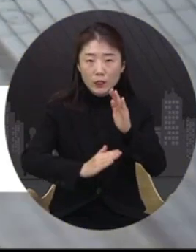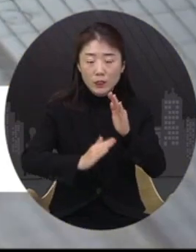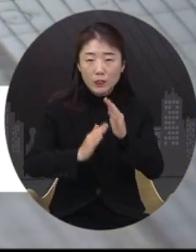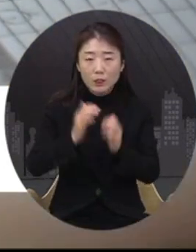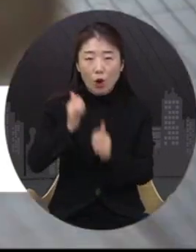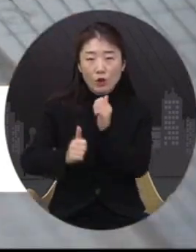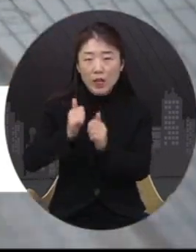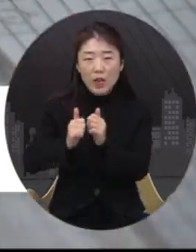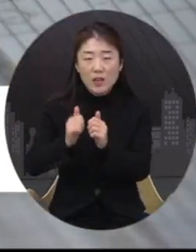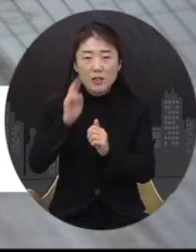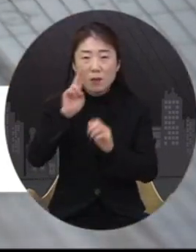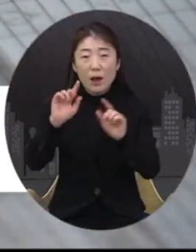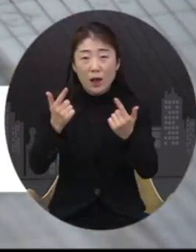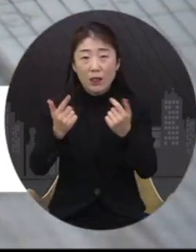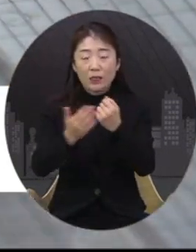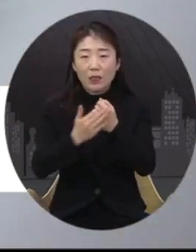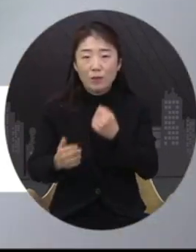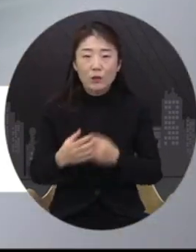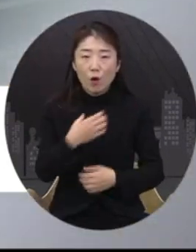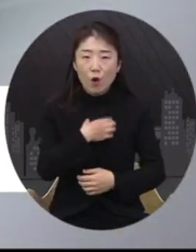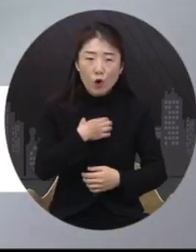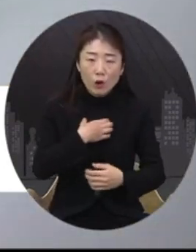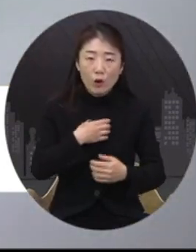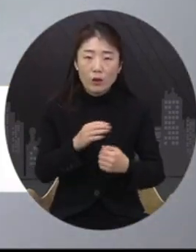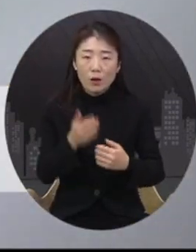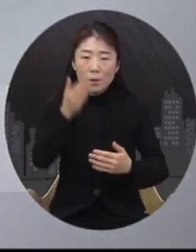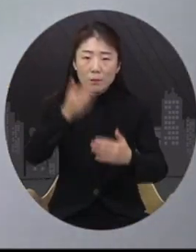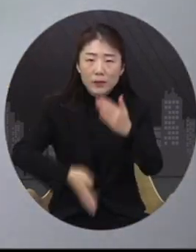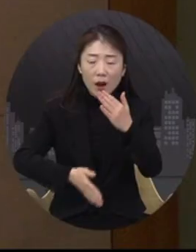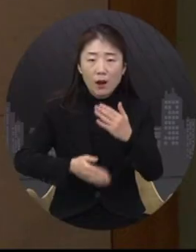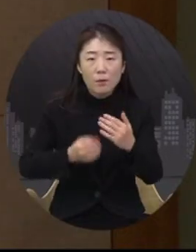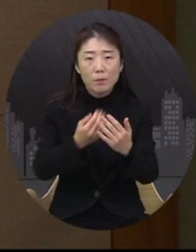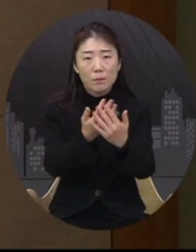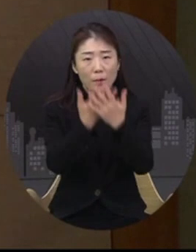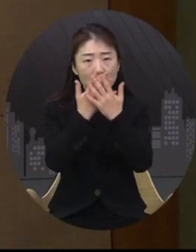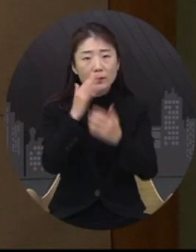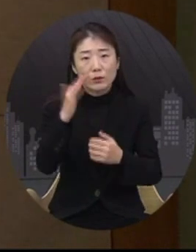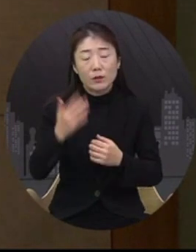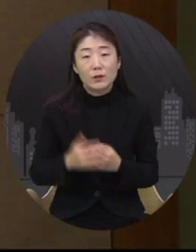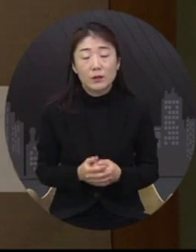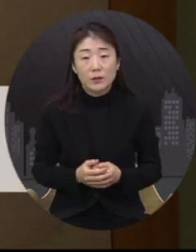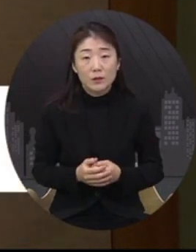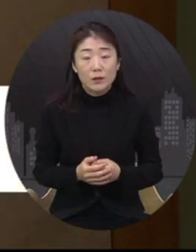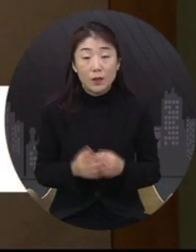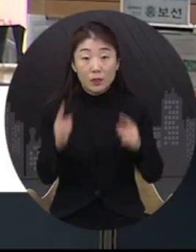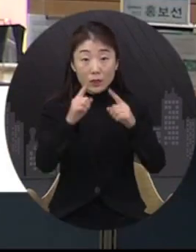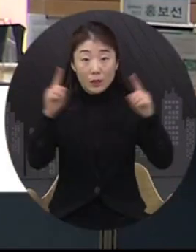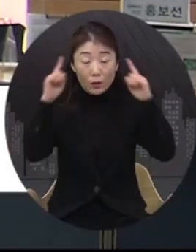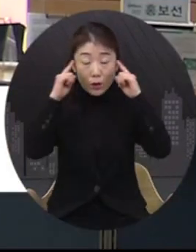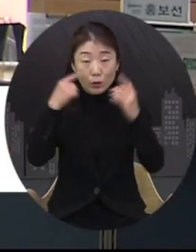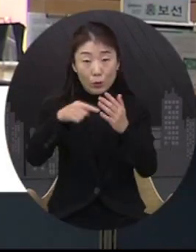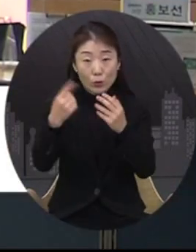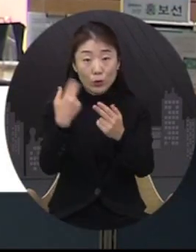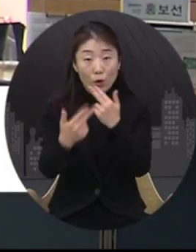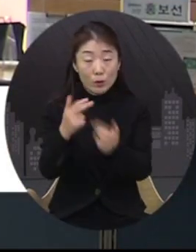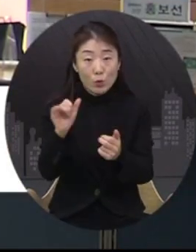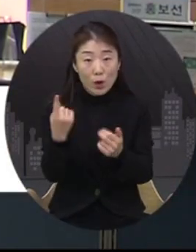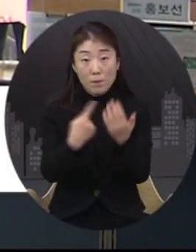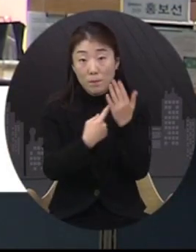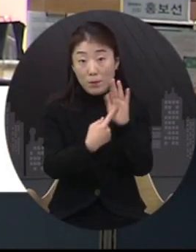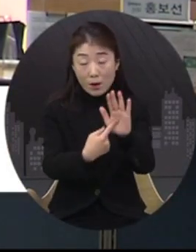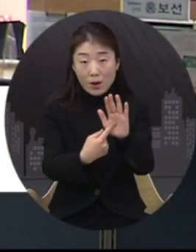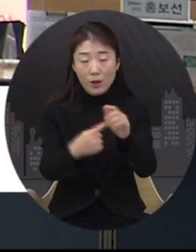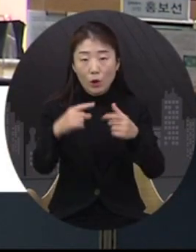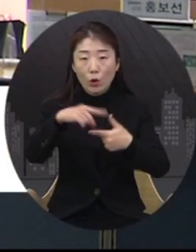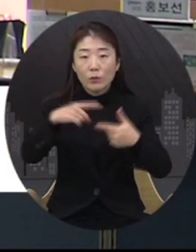우려 했던 대규모 미달 사태가 현실이 된 겁니다 한국대학교육협의회 가 밝힌 경남 지역 4년제 대학